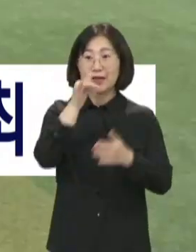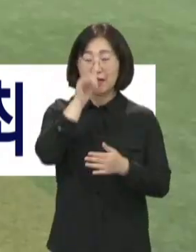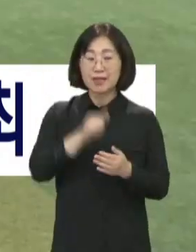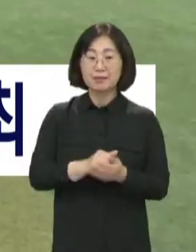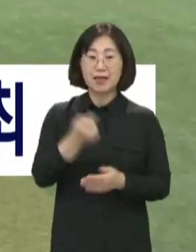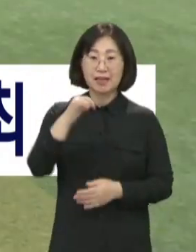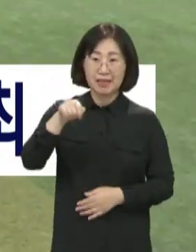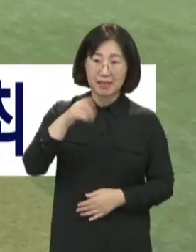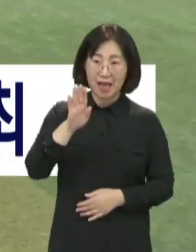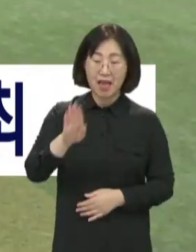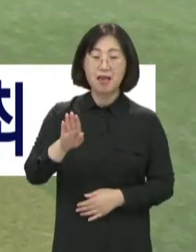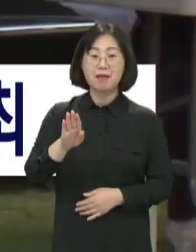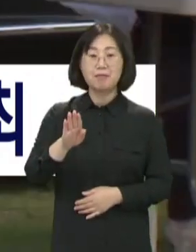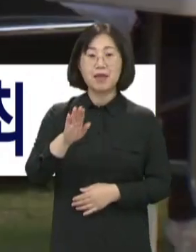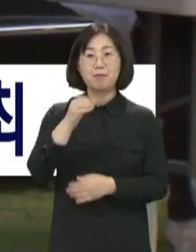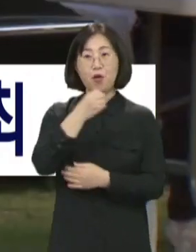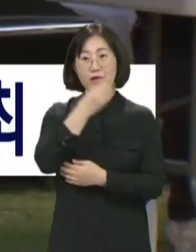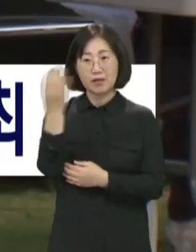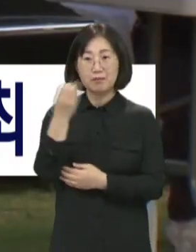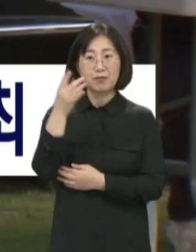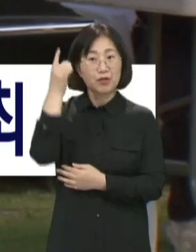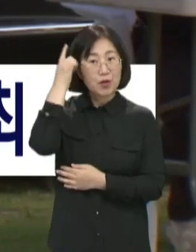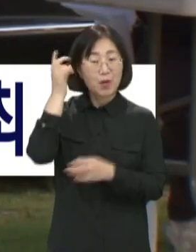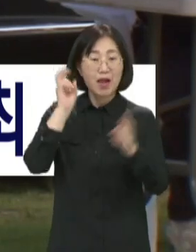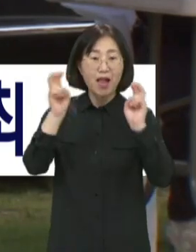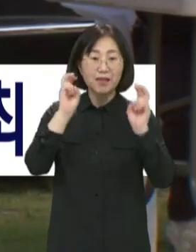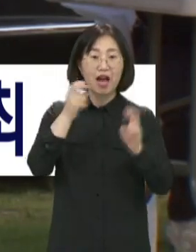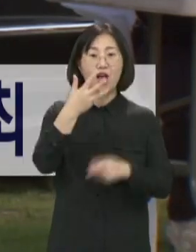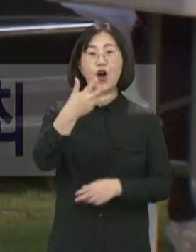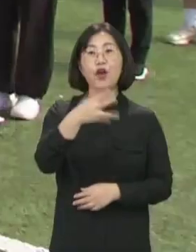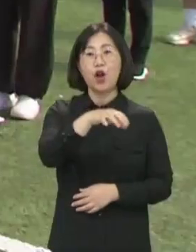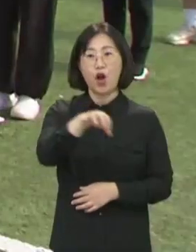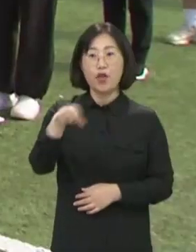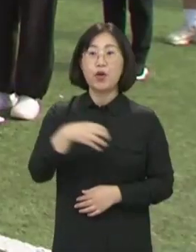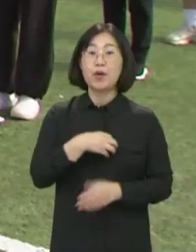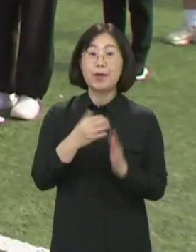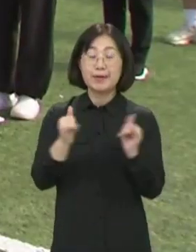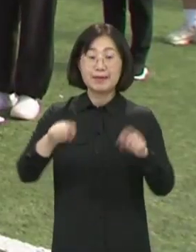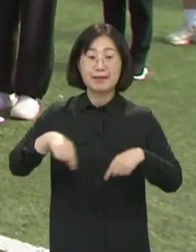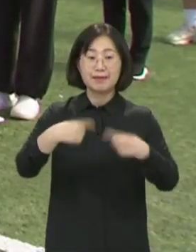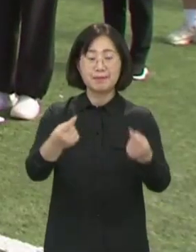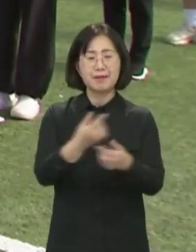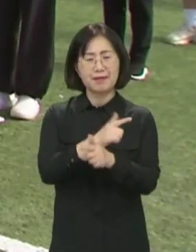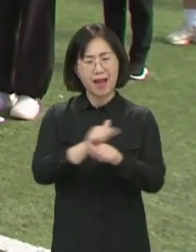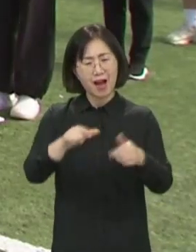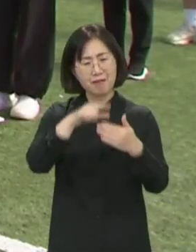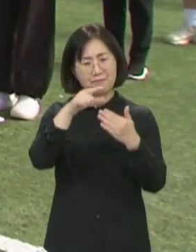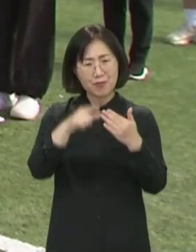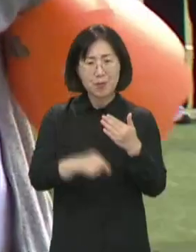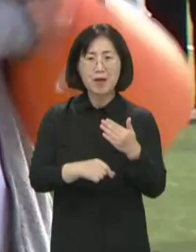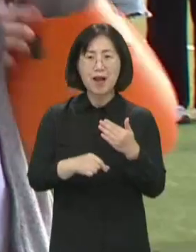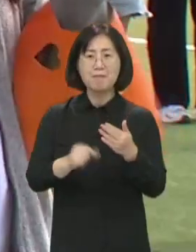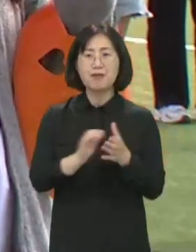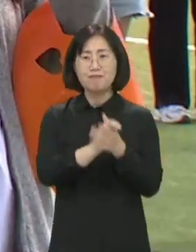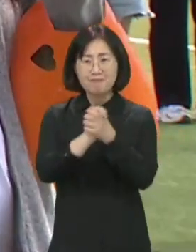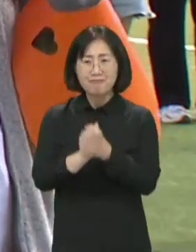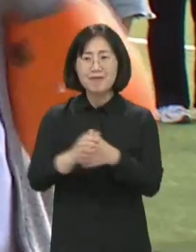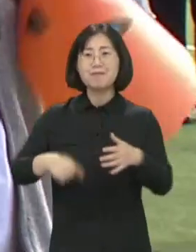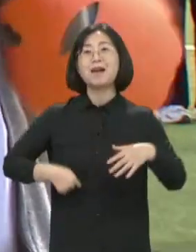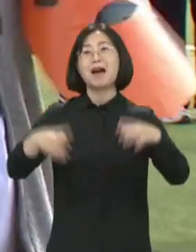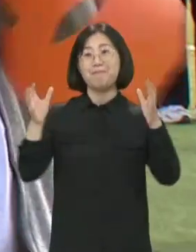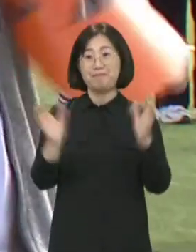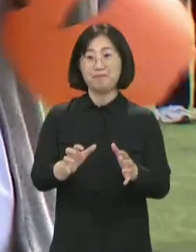TJB 등 방송사와 신문 통신사 등 여덟 개 회원사 구성원이 참여해 다양한 프로그램을 통해 화합과 우의를